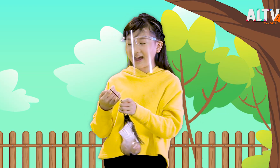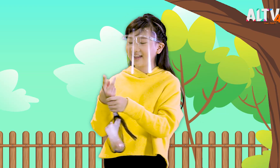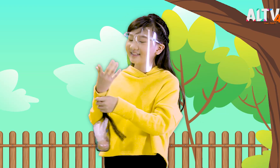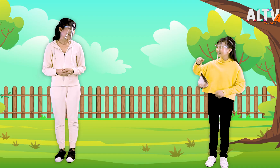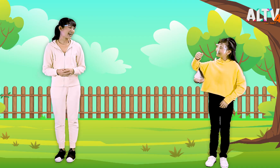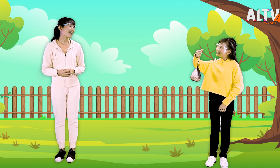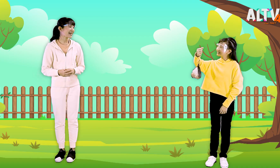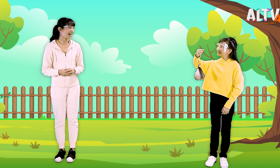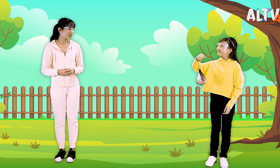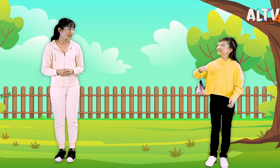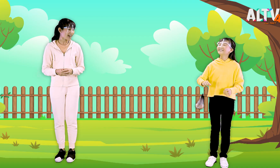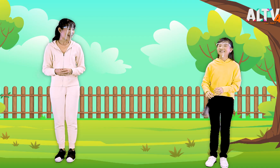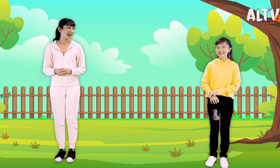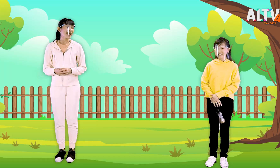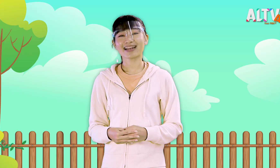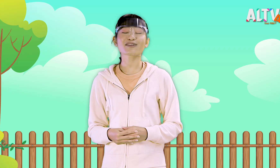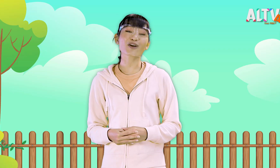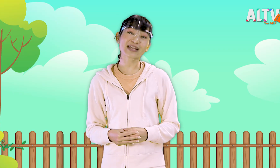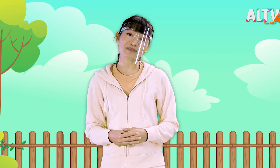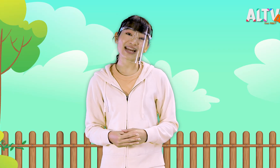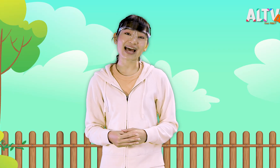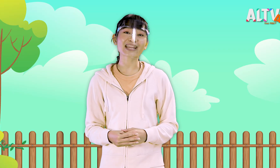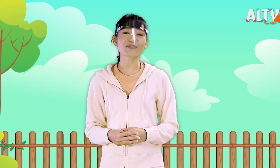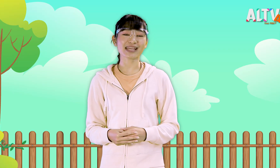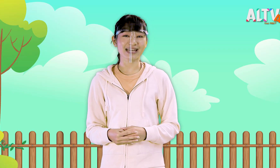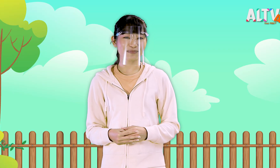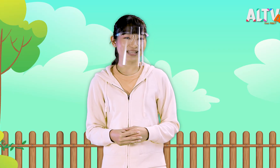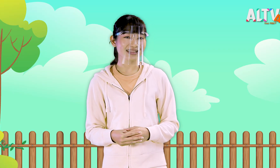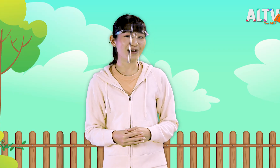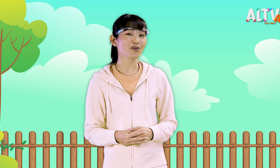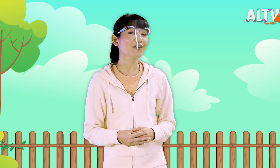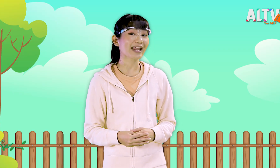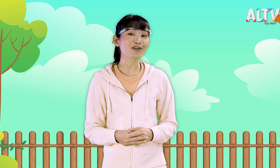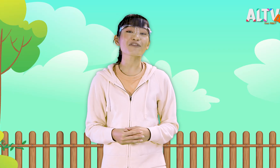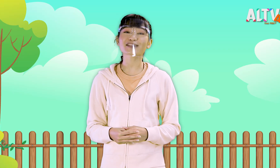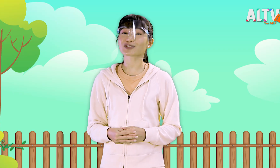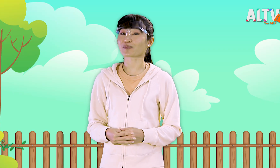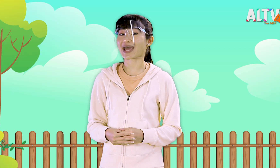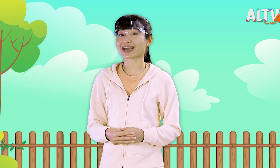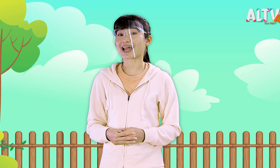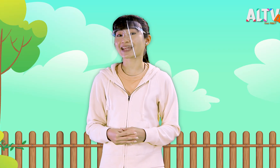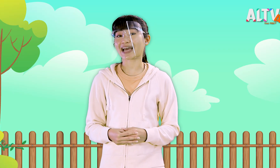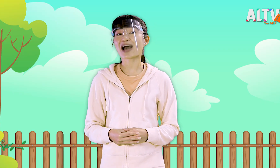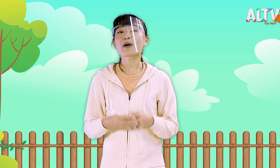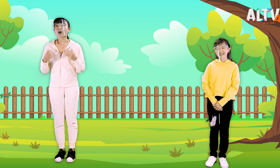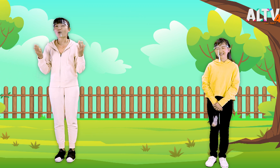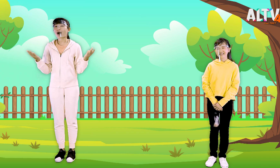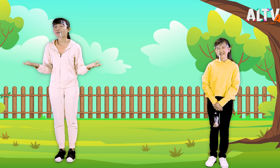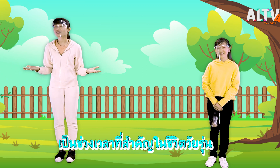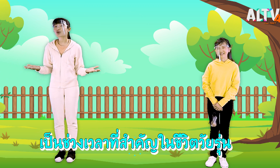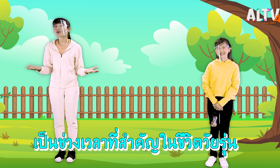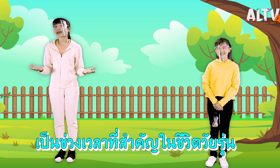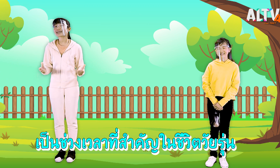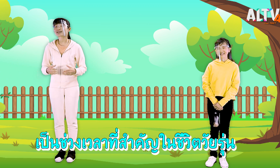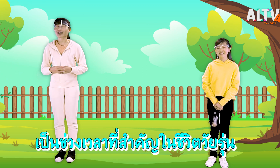บบนี้นะคะ ได้เลยค่ะน้องเฟย์และน้องๆทางบ้านคะในวันนี้อย่าลืมติดตามครูฝนและน้องเฟย์จนจบรายการเลยนะคะเพราะว่า